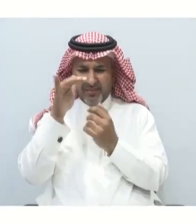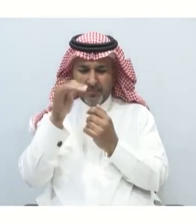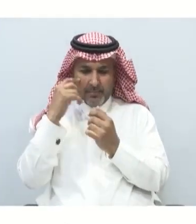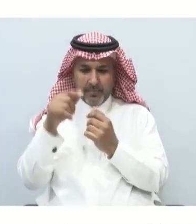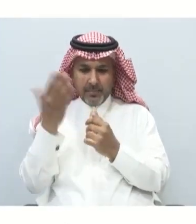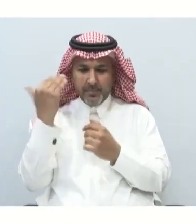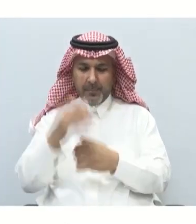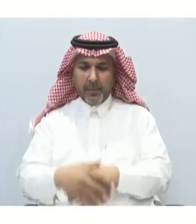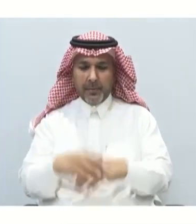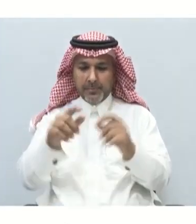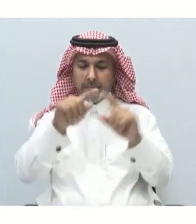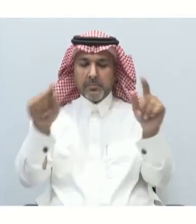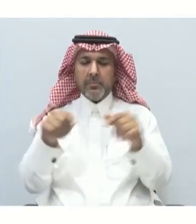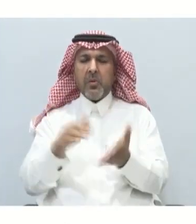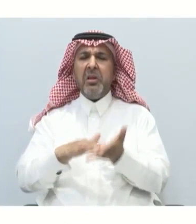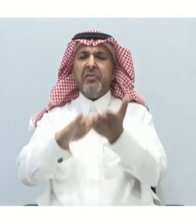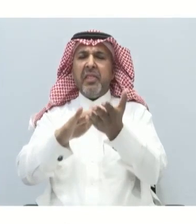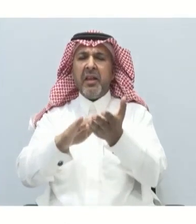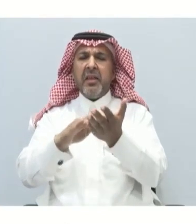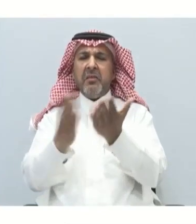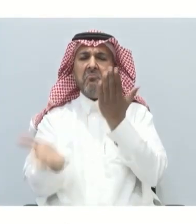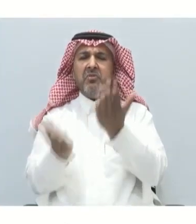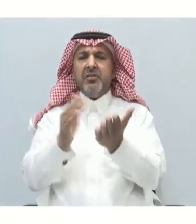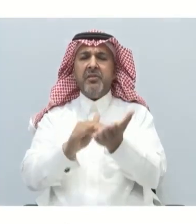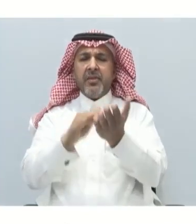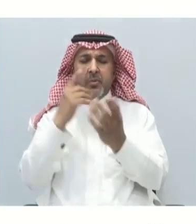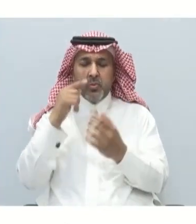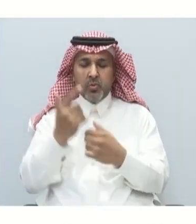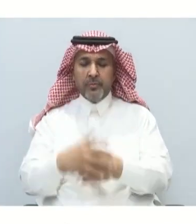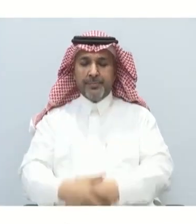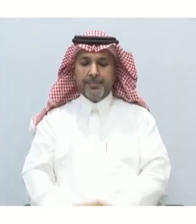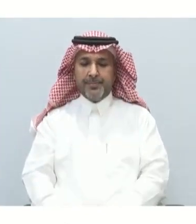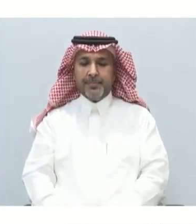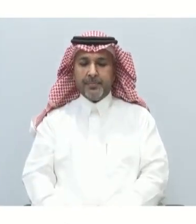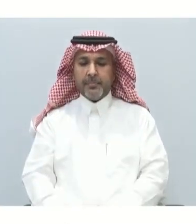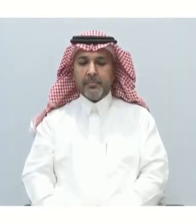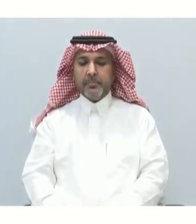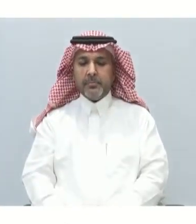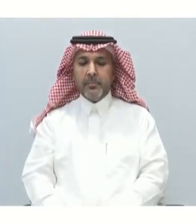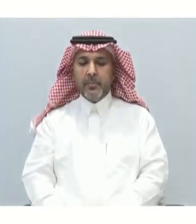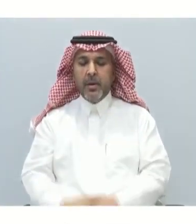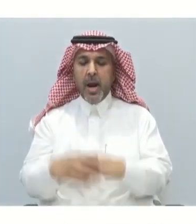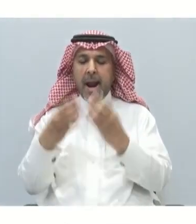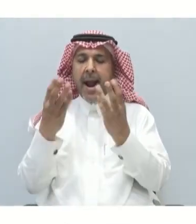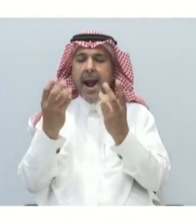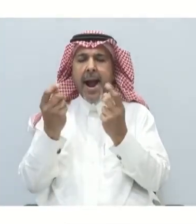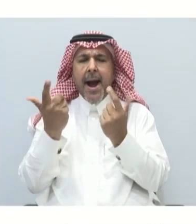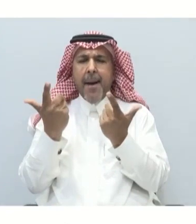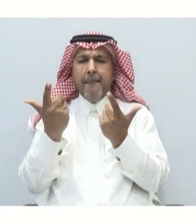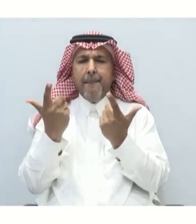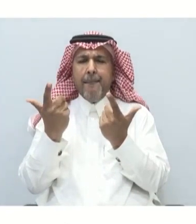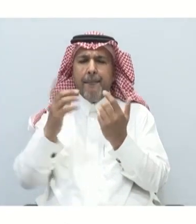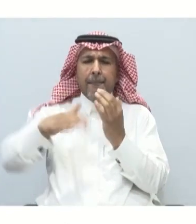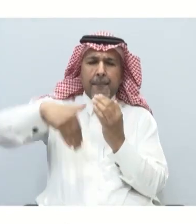جدول واشتغلنا طلعها لي جاهزه هو الان بهذا الشكل قاللك استخدم هذه المعادله للتنبؤ بمقدار التكلفه